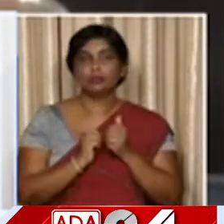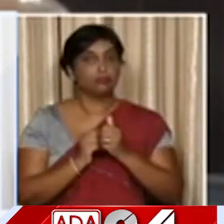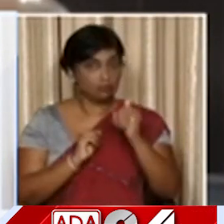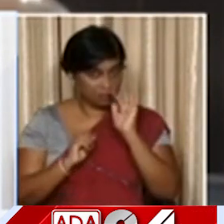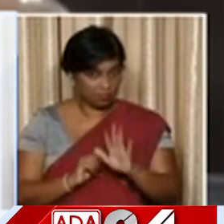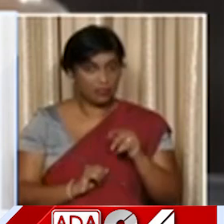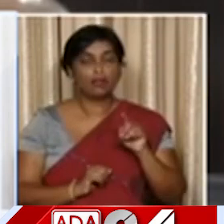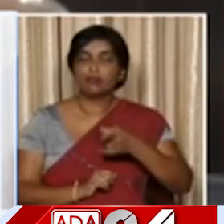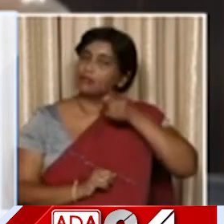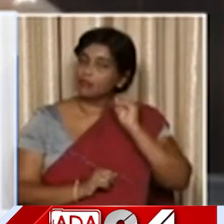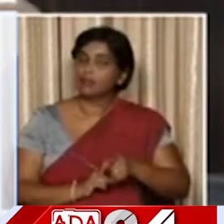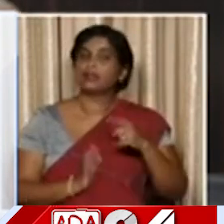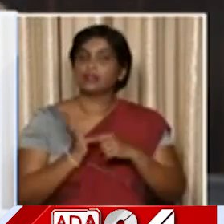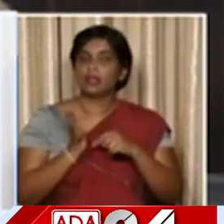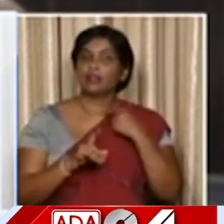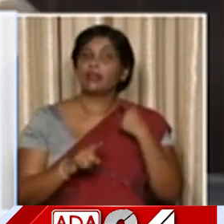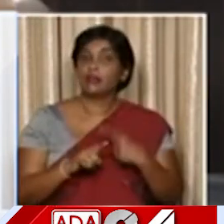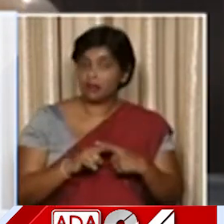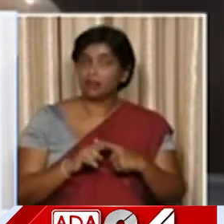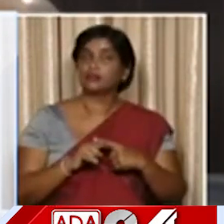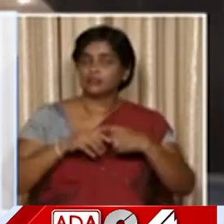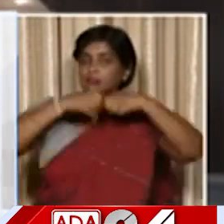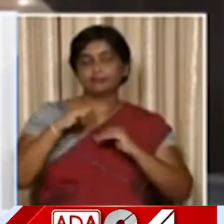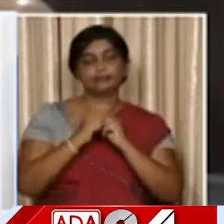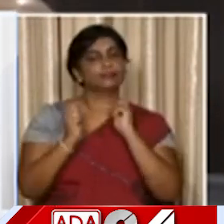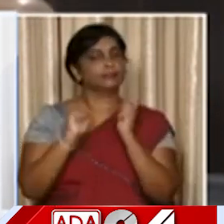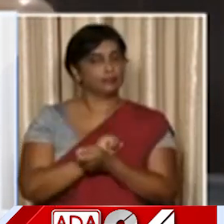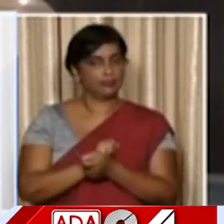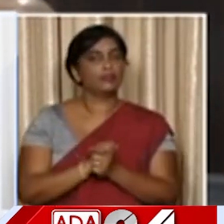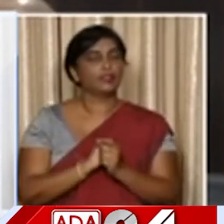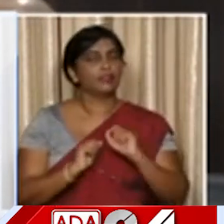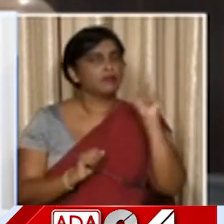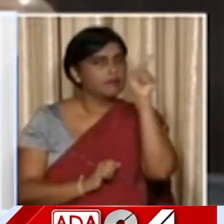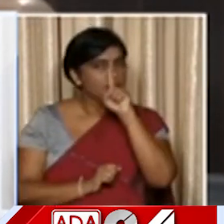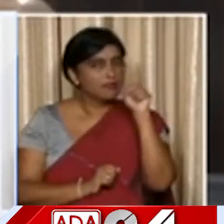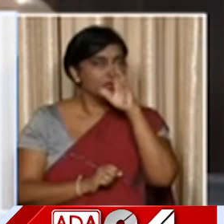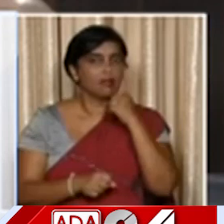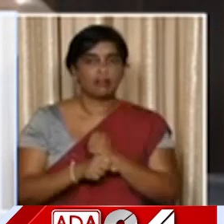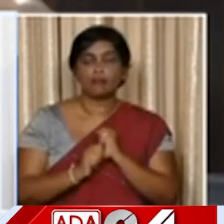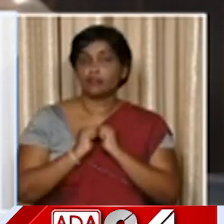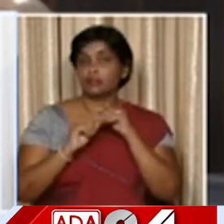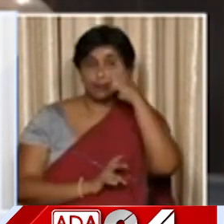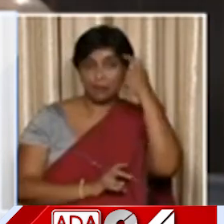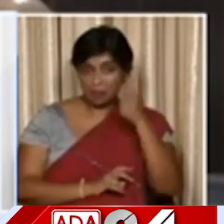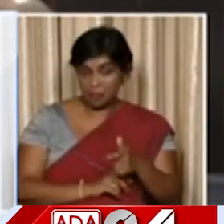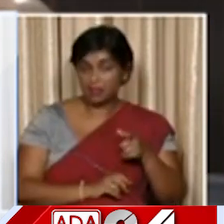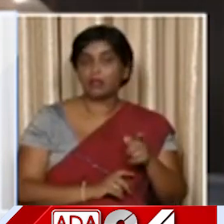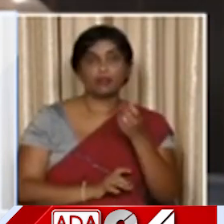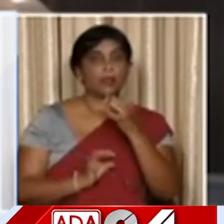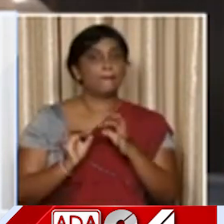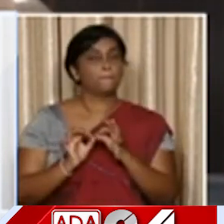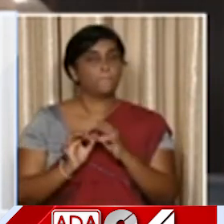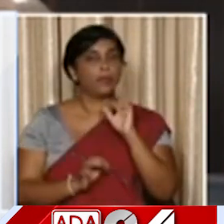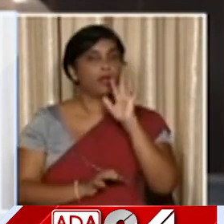යාමට නම් අනිවාර්යයෙන් බදු ක්‍රමයේ විවාත්මක වෙනසක් සිදු කළ යුතුයි. සෑම මාසයකම රාජ්‍ය අංශයේ වැටුප් ගෙවීමට රුපියල්